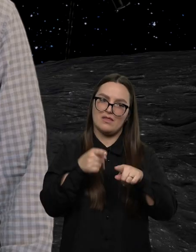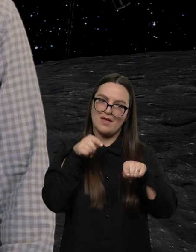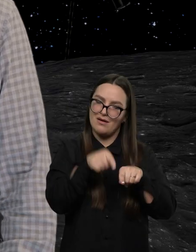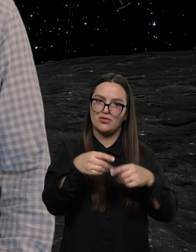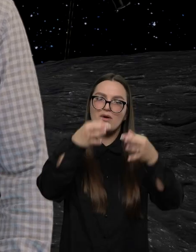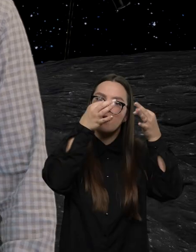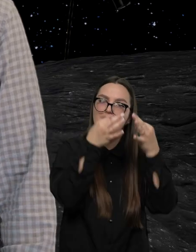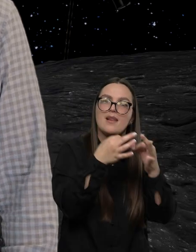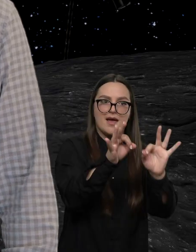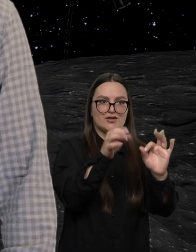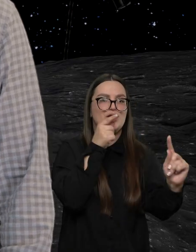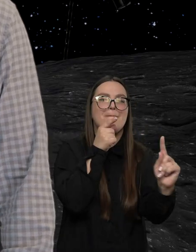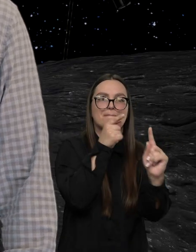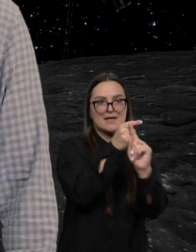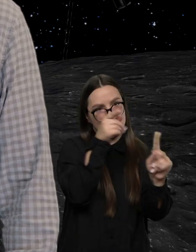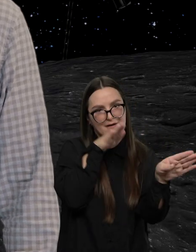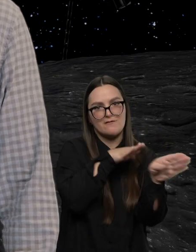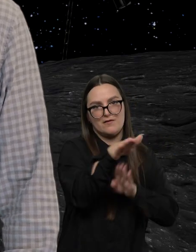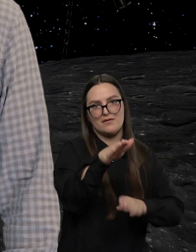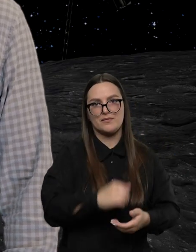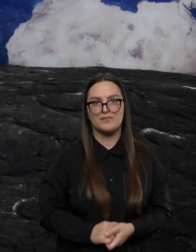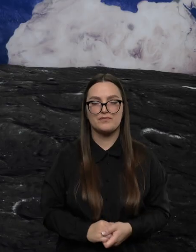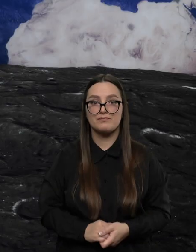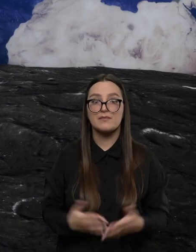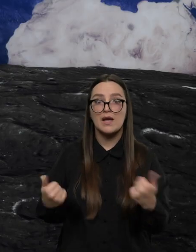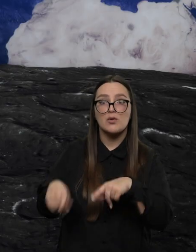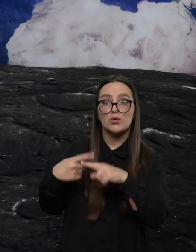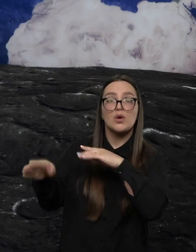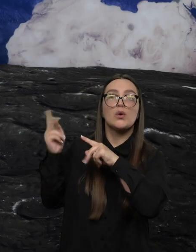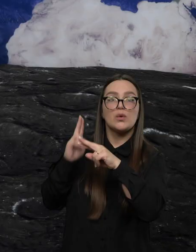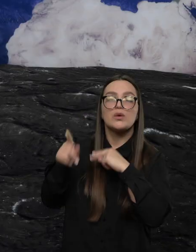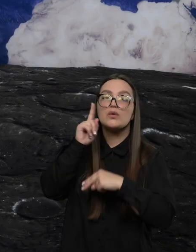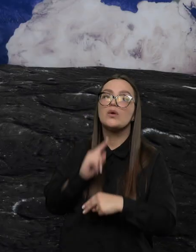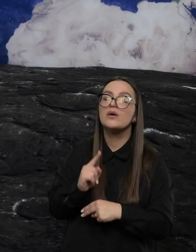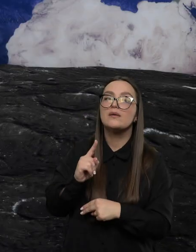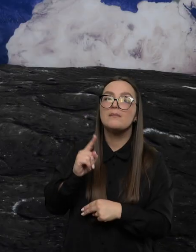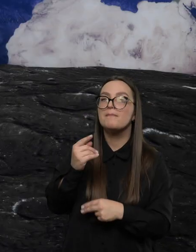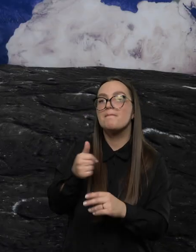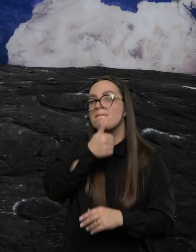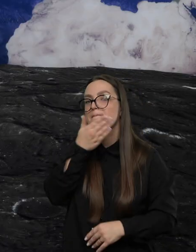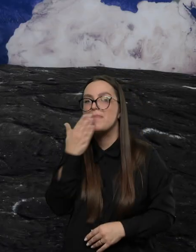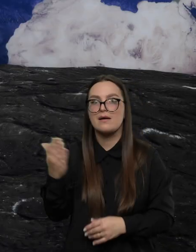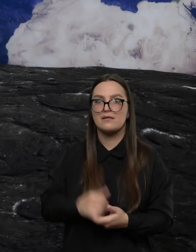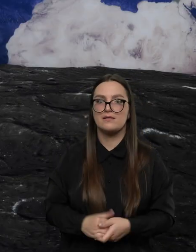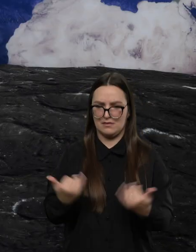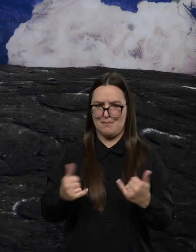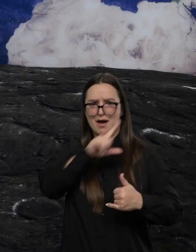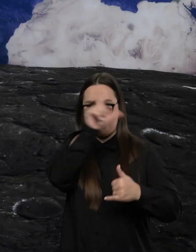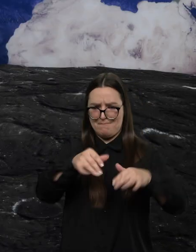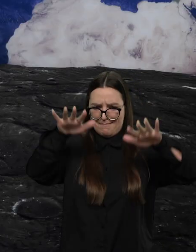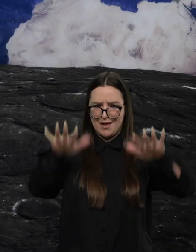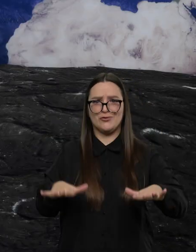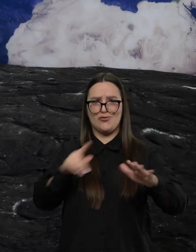kur leidžia tokią misiją įvykti. Ir pabaigai, gerbiamas profesoriau Jonai, norėjau paklausti, esame